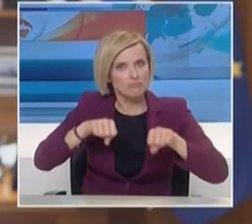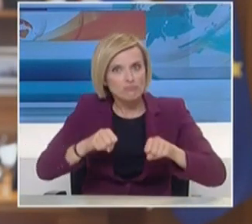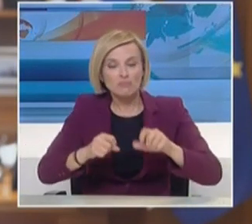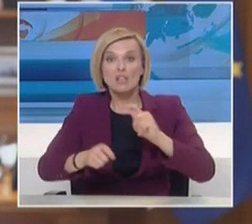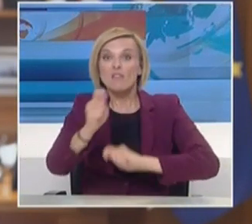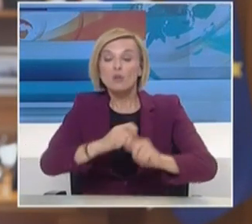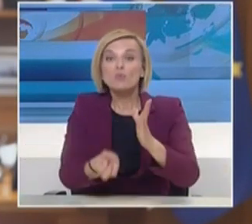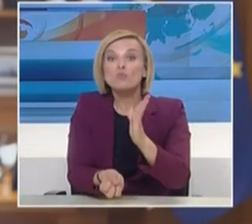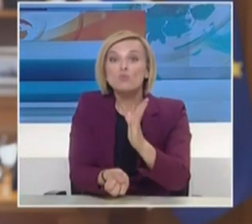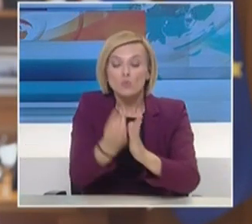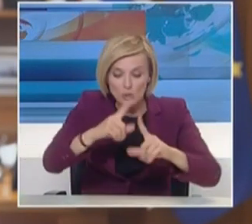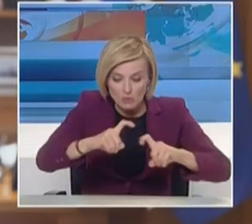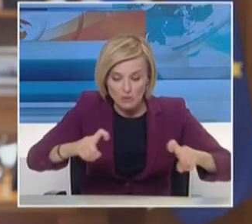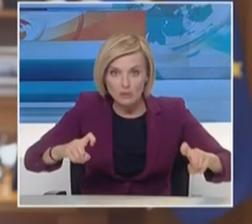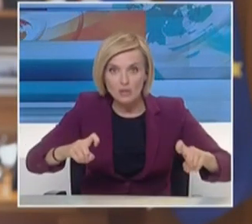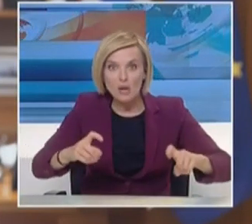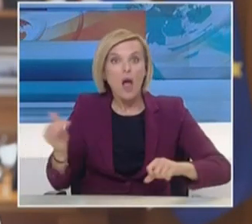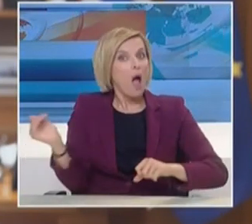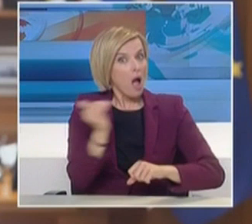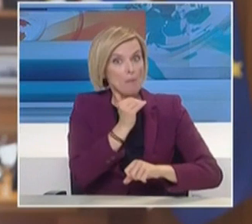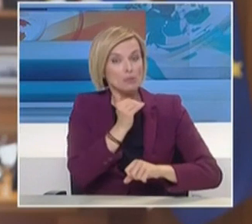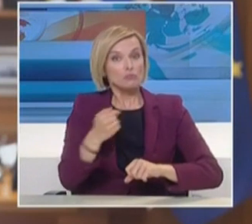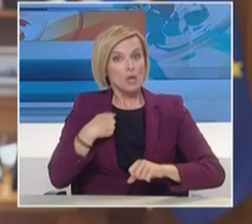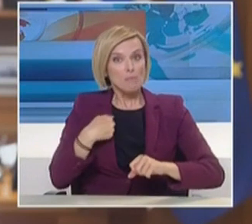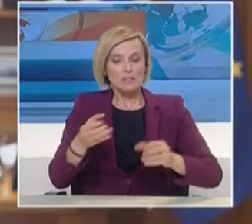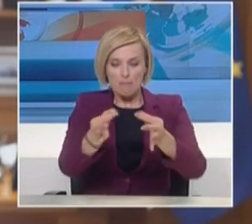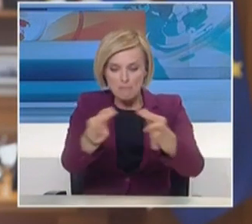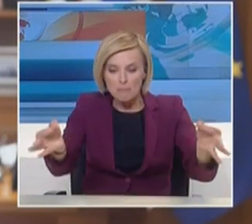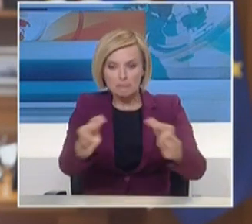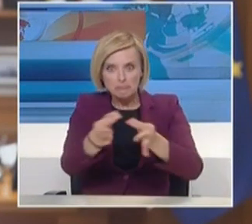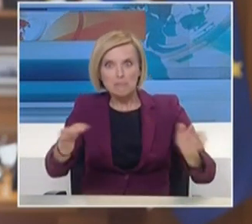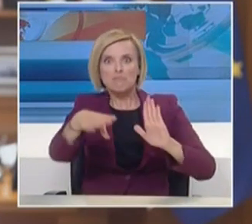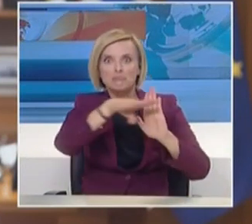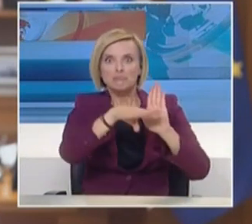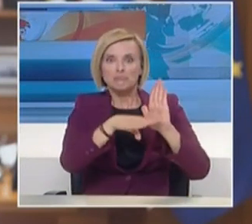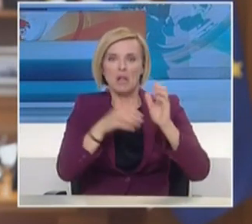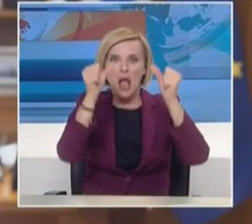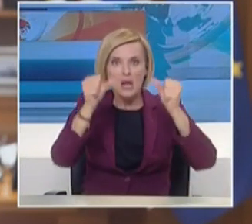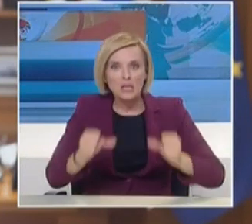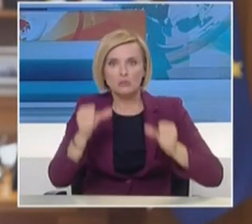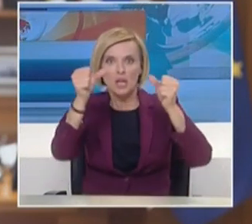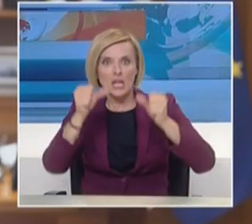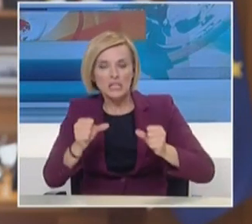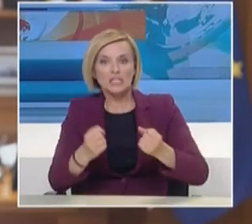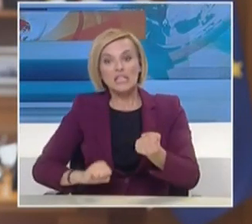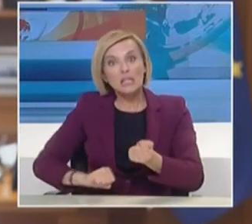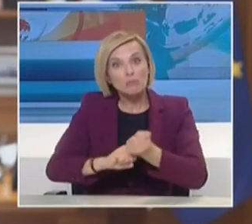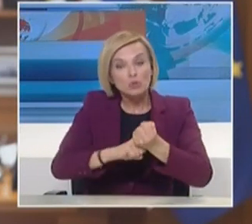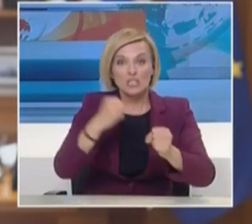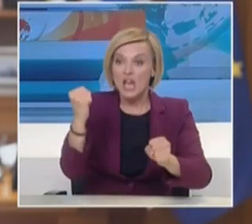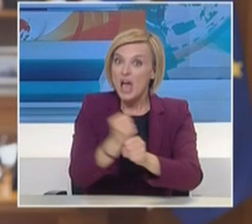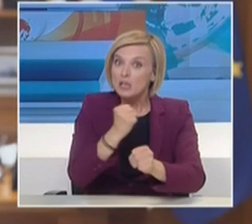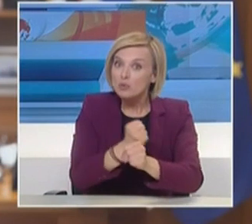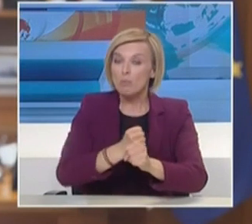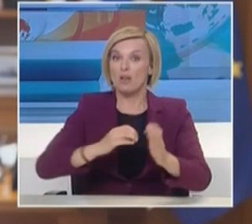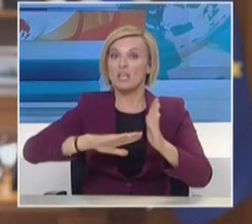δημοσίου. Και μέσα σε λίγες μέρες ανακοίνωσε τρεις δέσμες γενναίων μέτρων για τη στήριξη εργαζομένων και επιχειρήσεων. Όλα